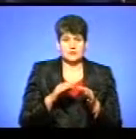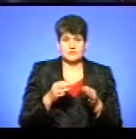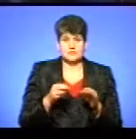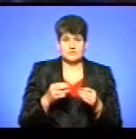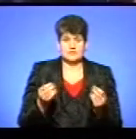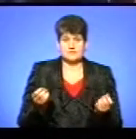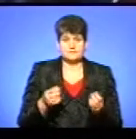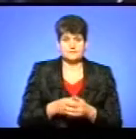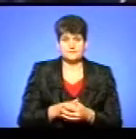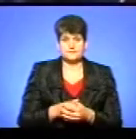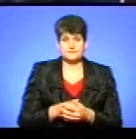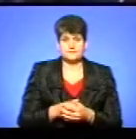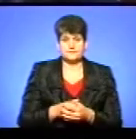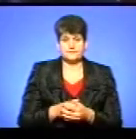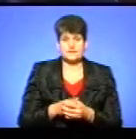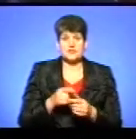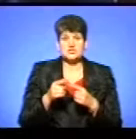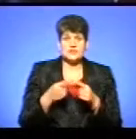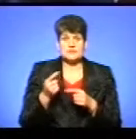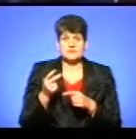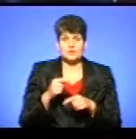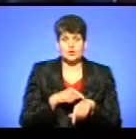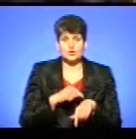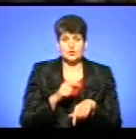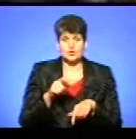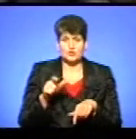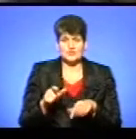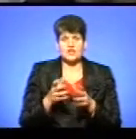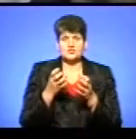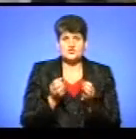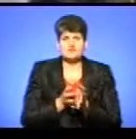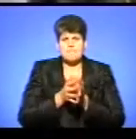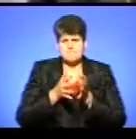все. Через півтори години людей у черзі стало більше.